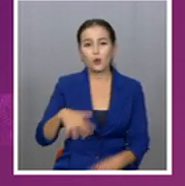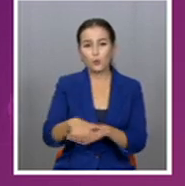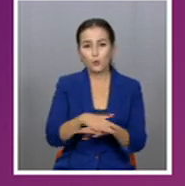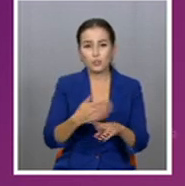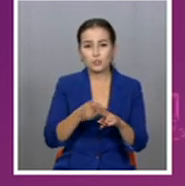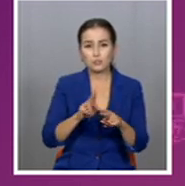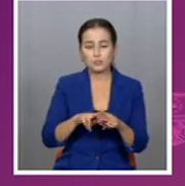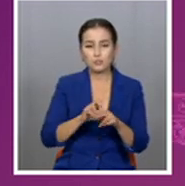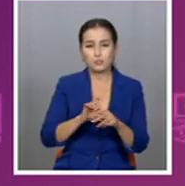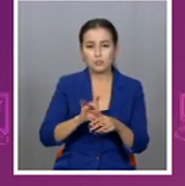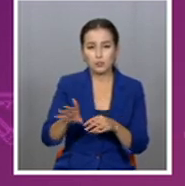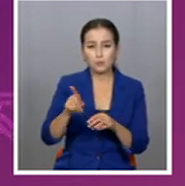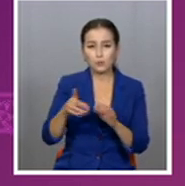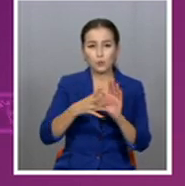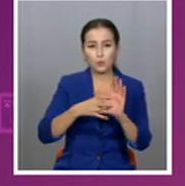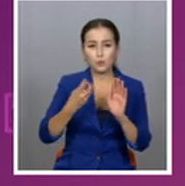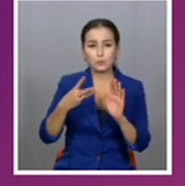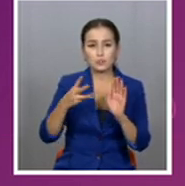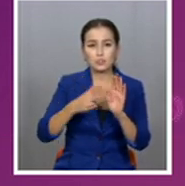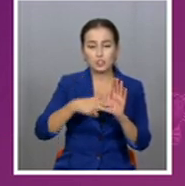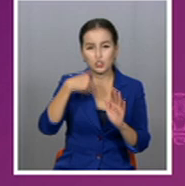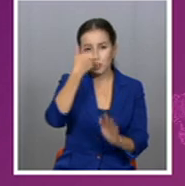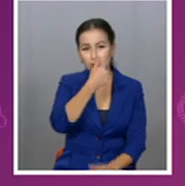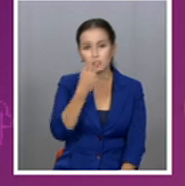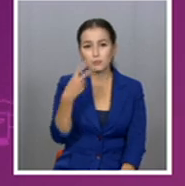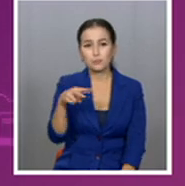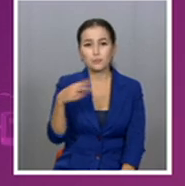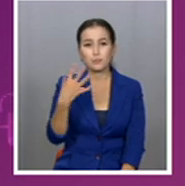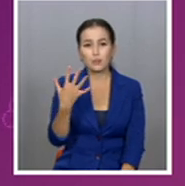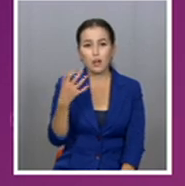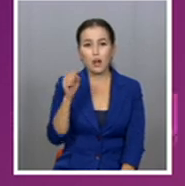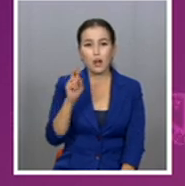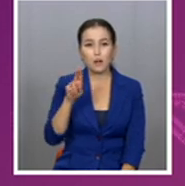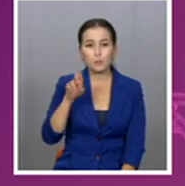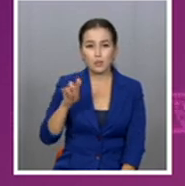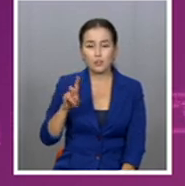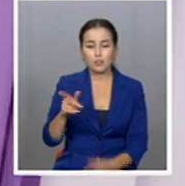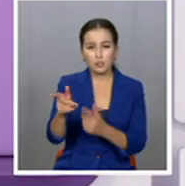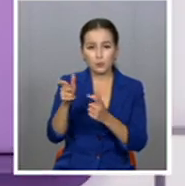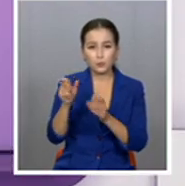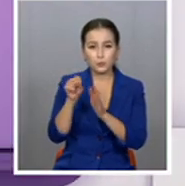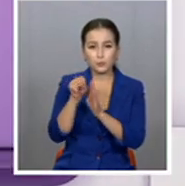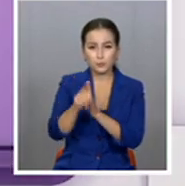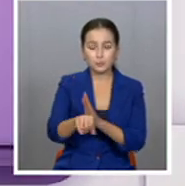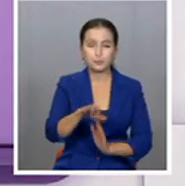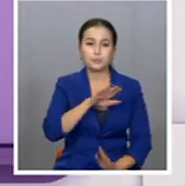1938 жылы 25-ші ақпанда атылады.